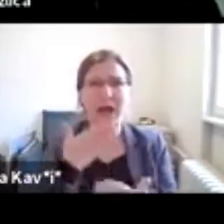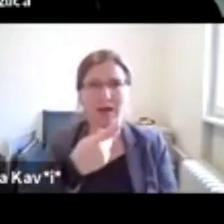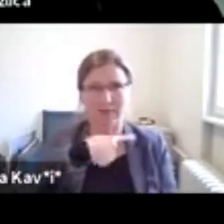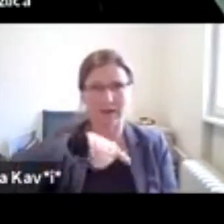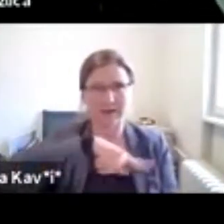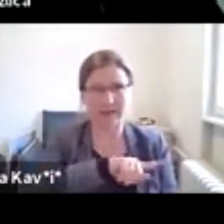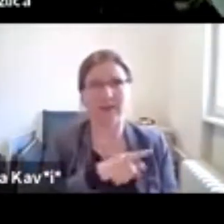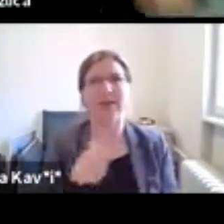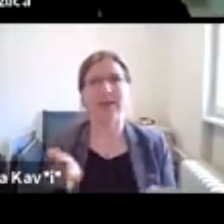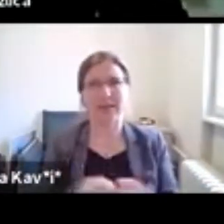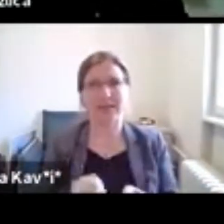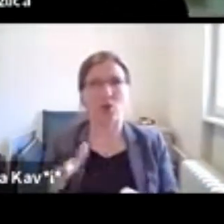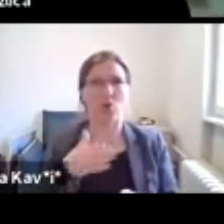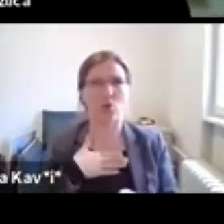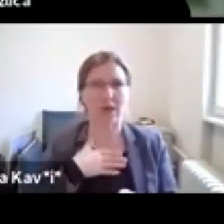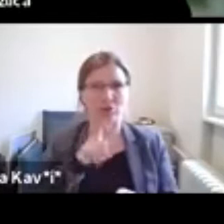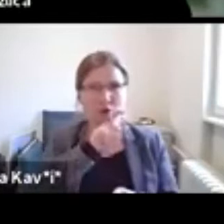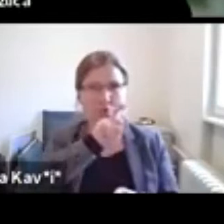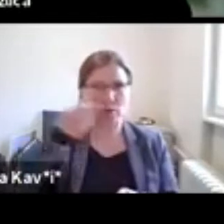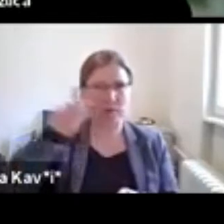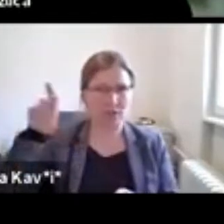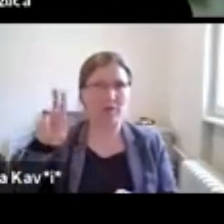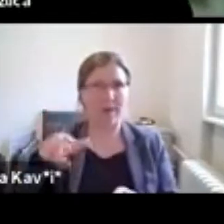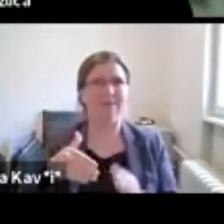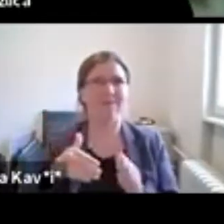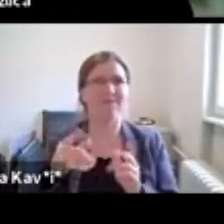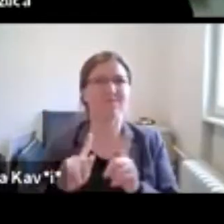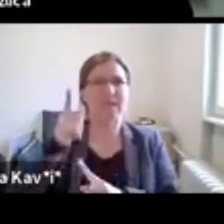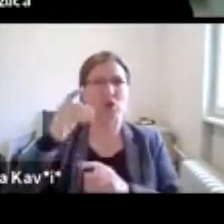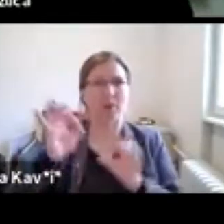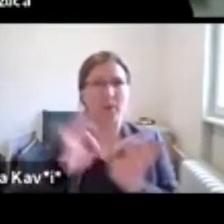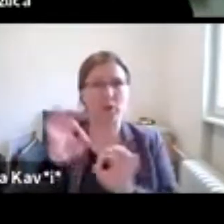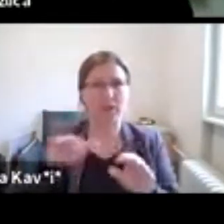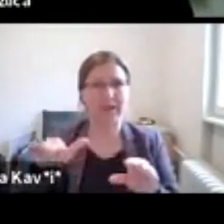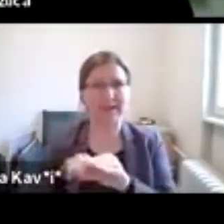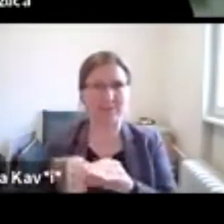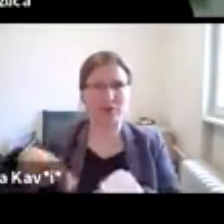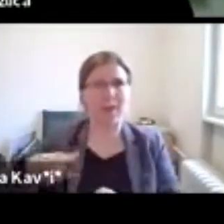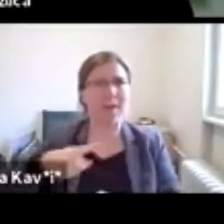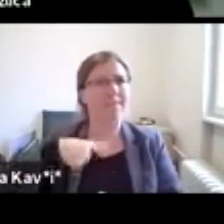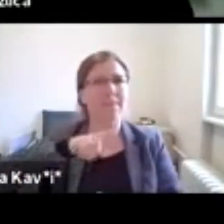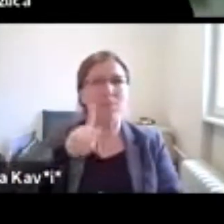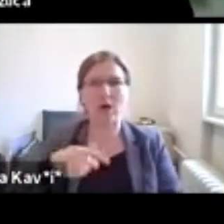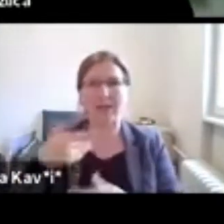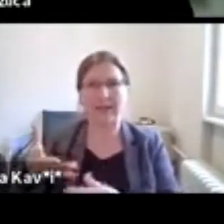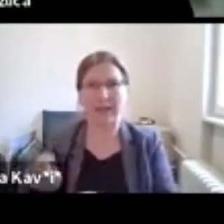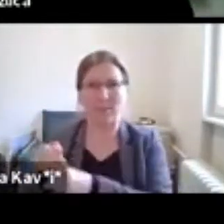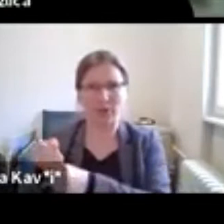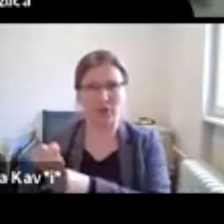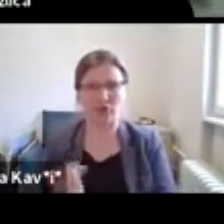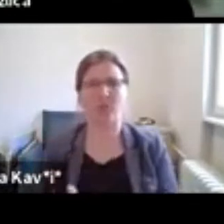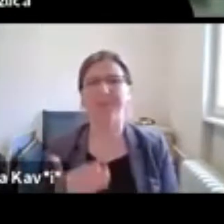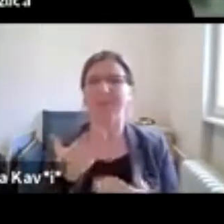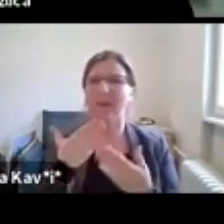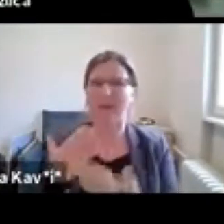ustanovi velik dio radne populacije i moramo biti tu za njih. Hvala ti, Jelena, na tome doprinosu.